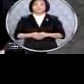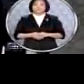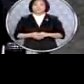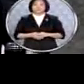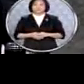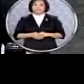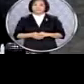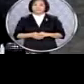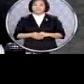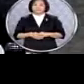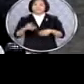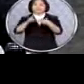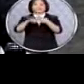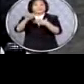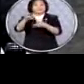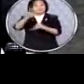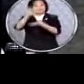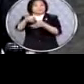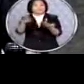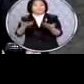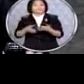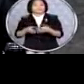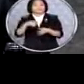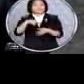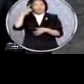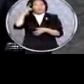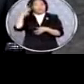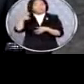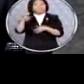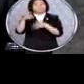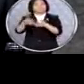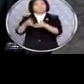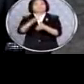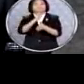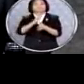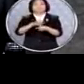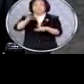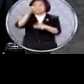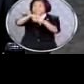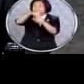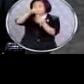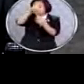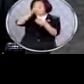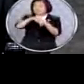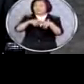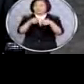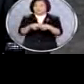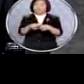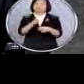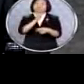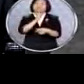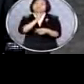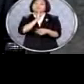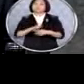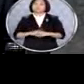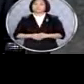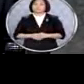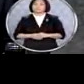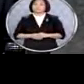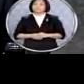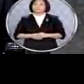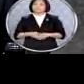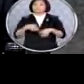王远密小姐所提出来这个问题非常重要，选举透过公开的程序来